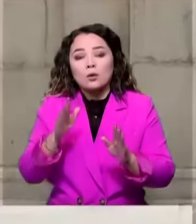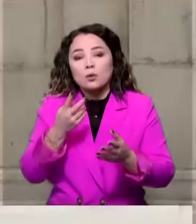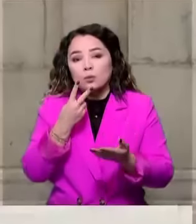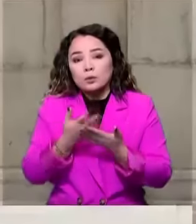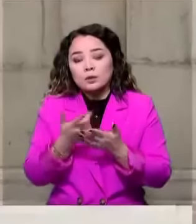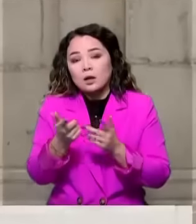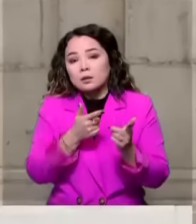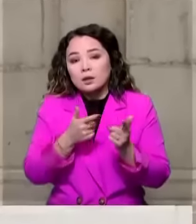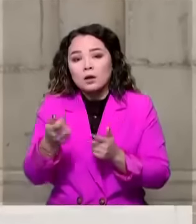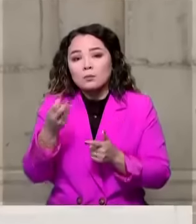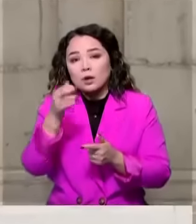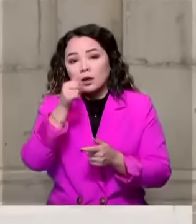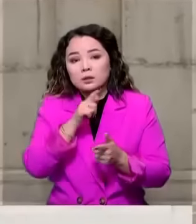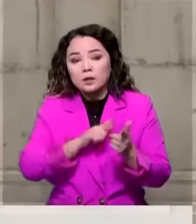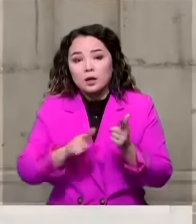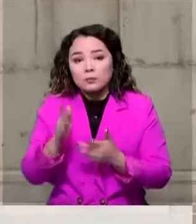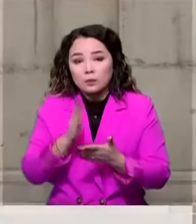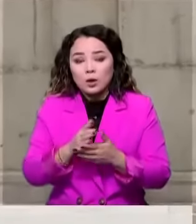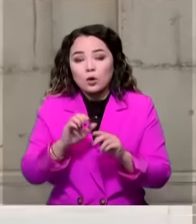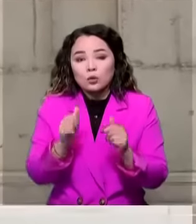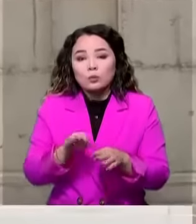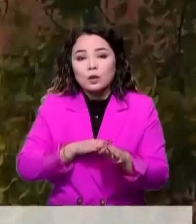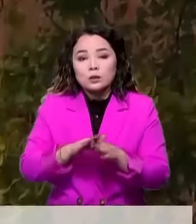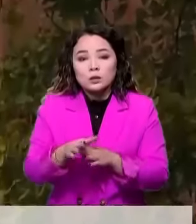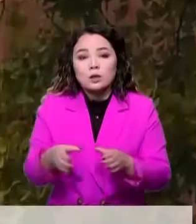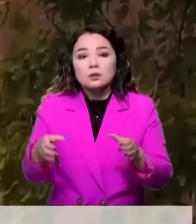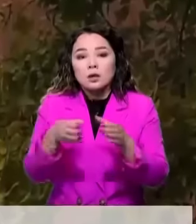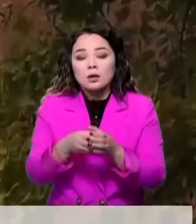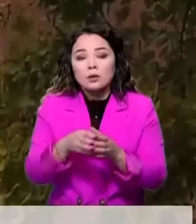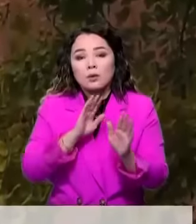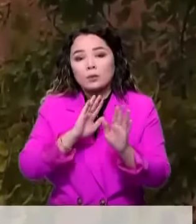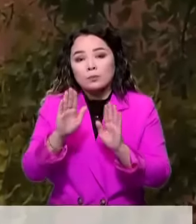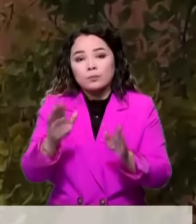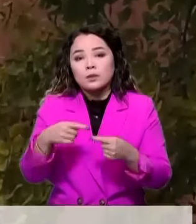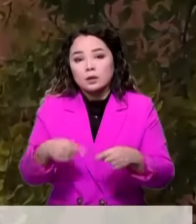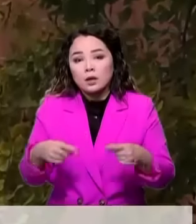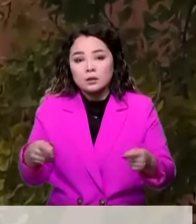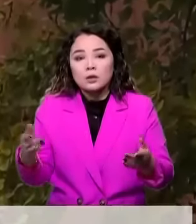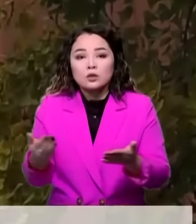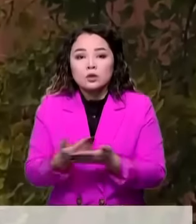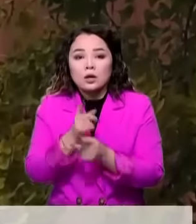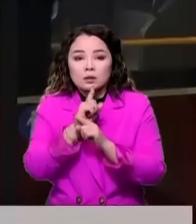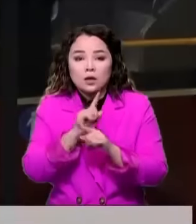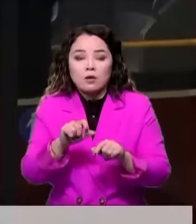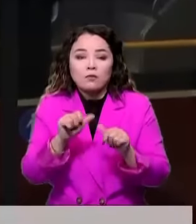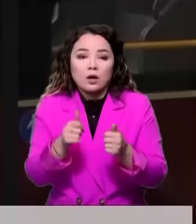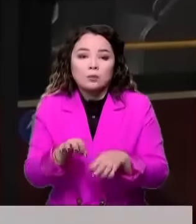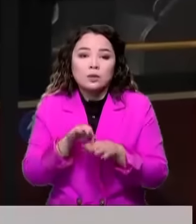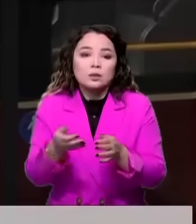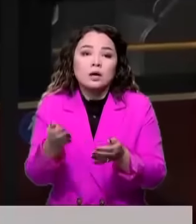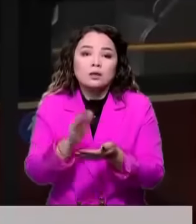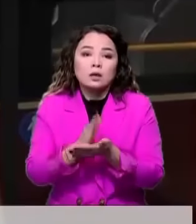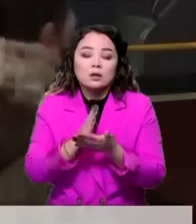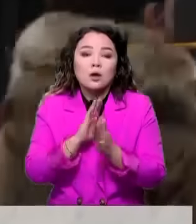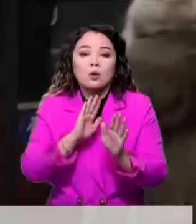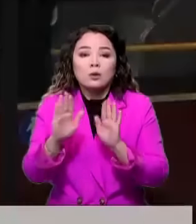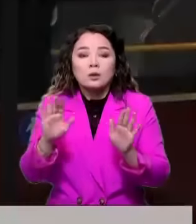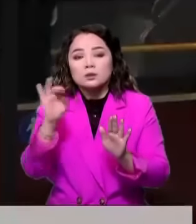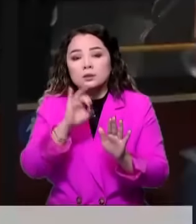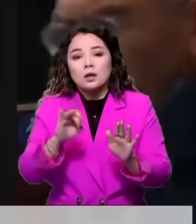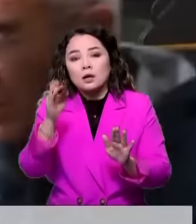үшін бірнеше ай дайындалған. Ұйымдастырушылар көпшілікке көрме заттарын жаңашыл форматта таныстырмақ. Көрме Қазақстан